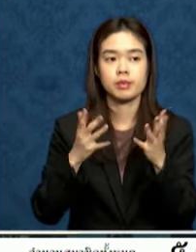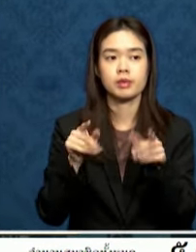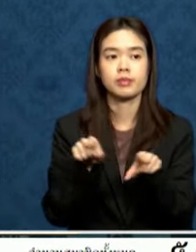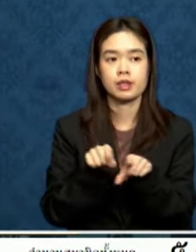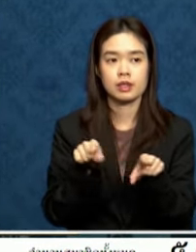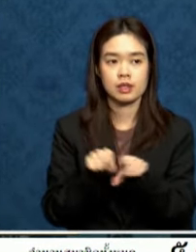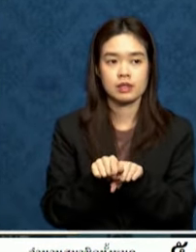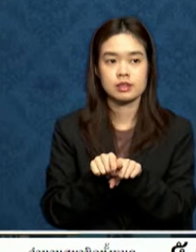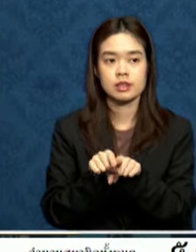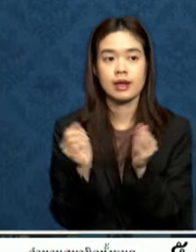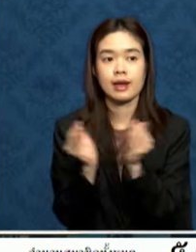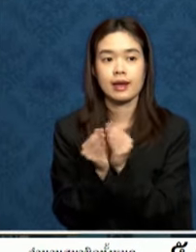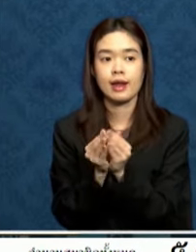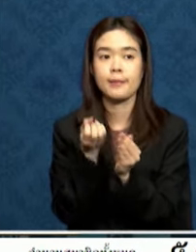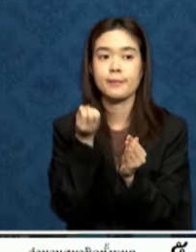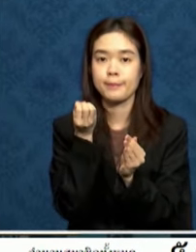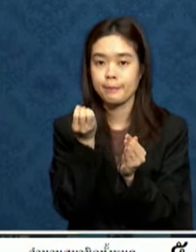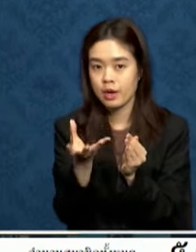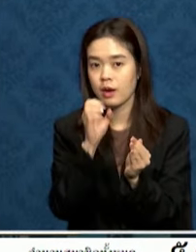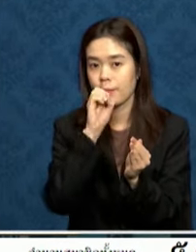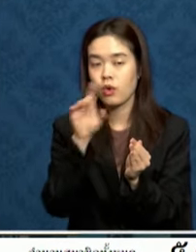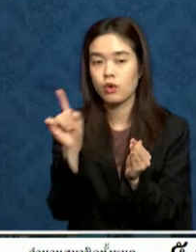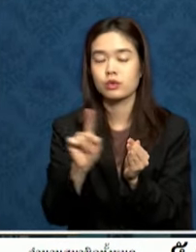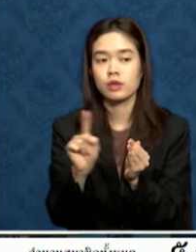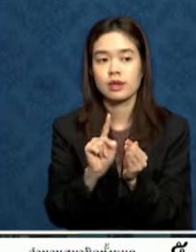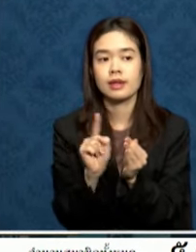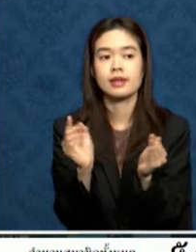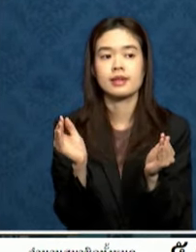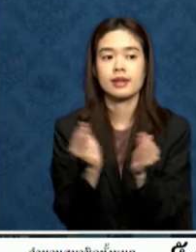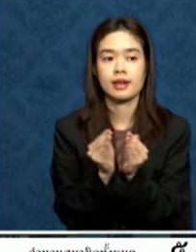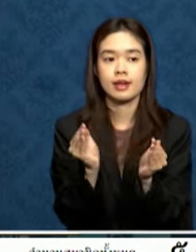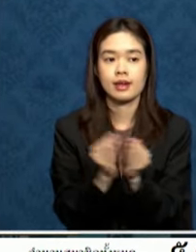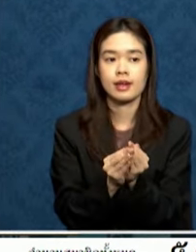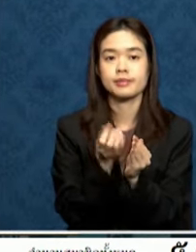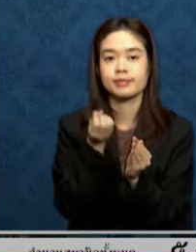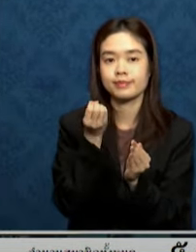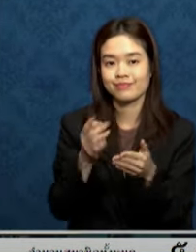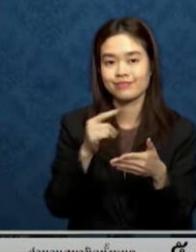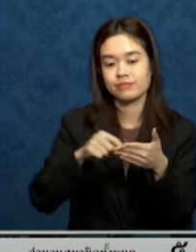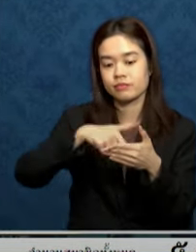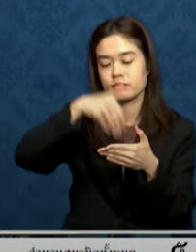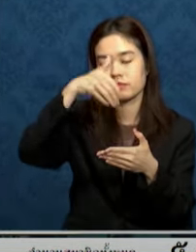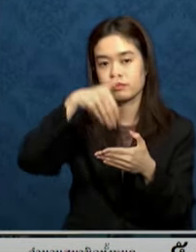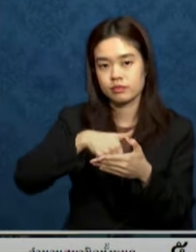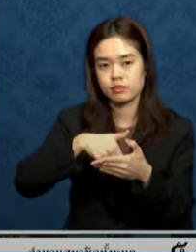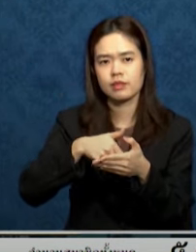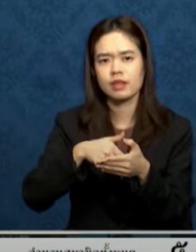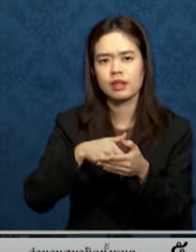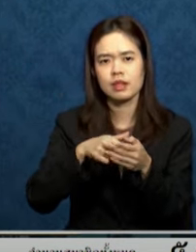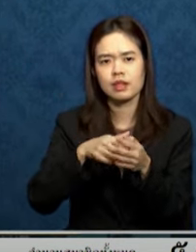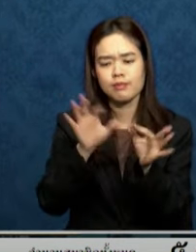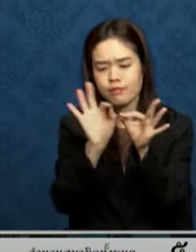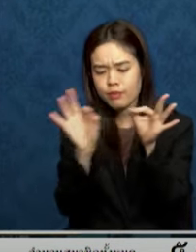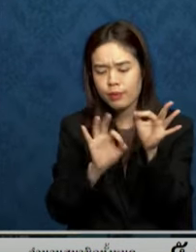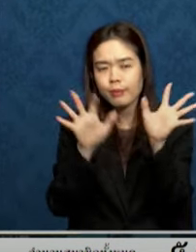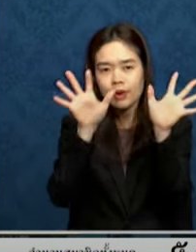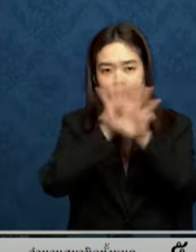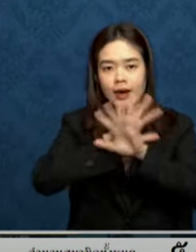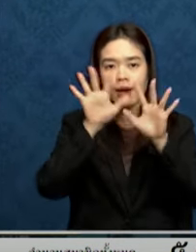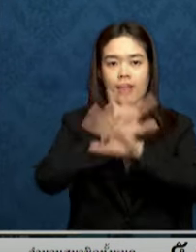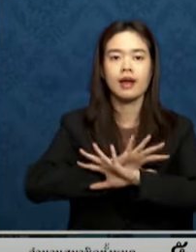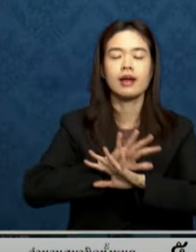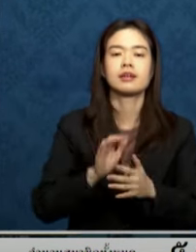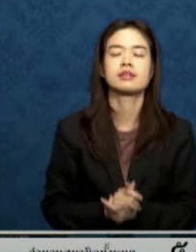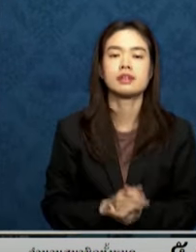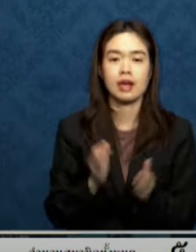เสียงข้างมากเขียนว่าเสียงข้างมากของผู้มาออกเสียงครับท่านประธานครับก็คล้ายกันอีกครับก็คือต้องได้คะแนนเสียงข้าง